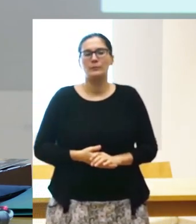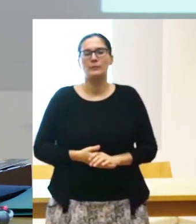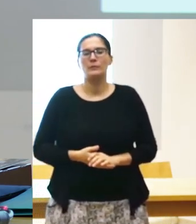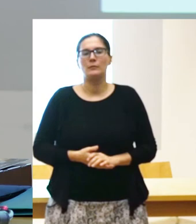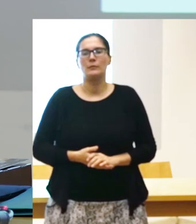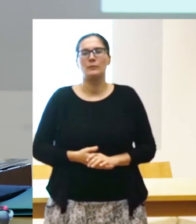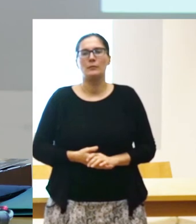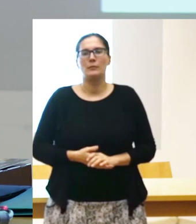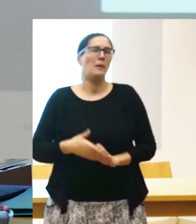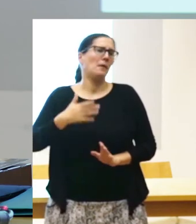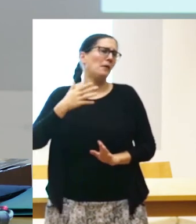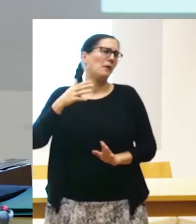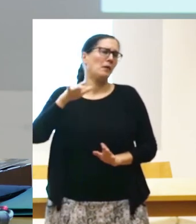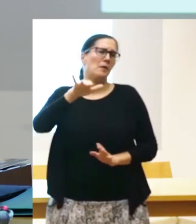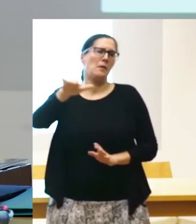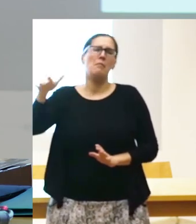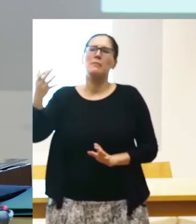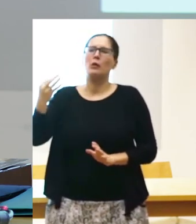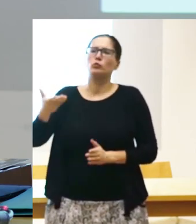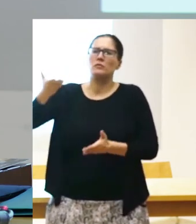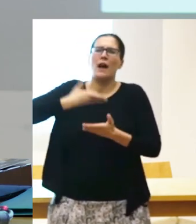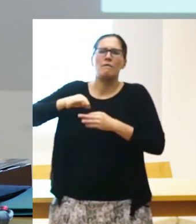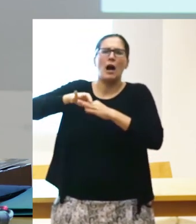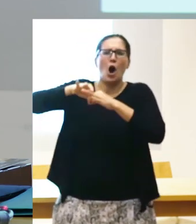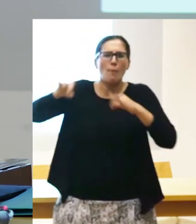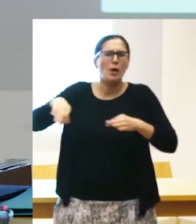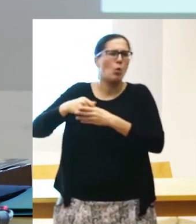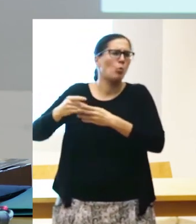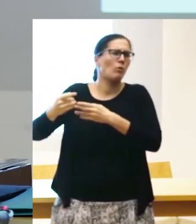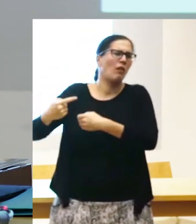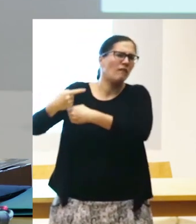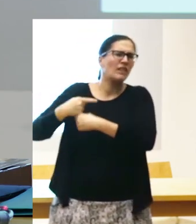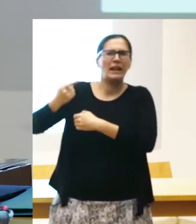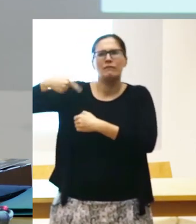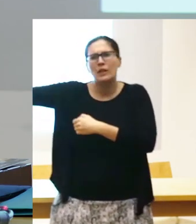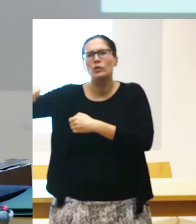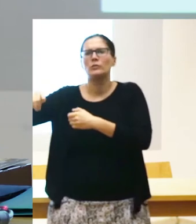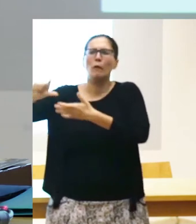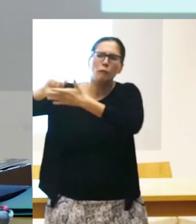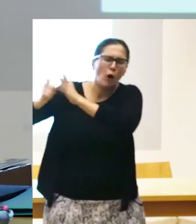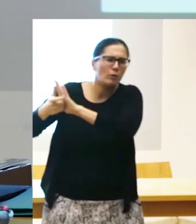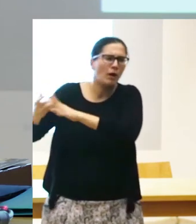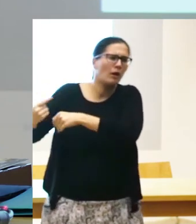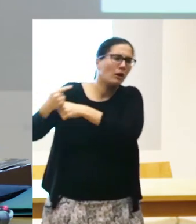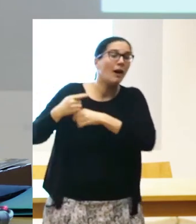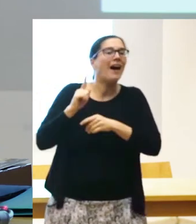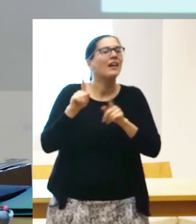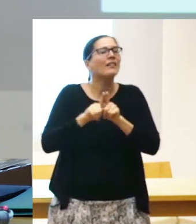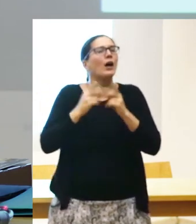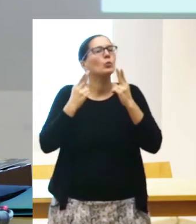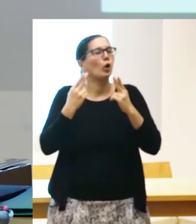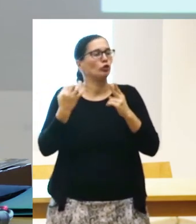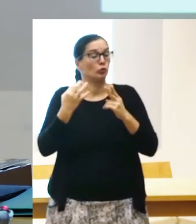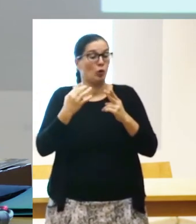externích, vnějších a formálních omezení, ale to, s čím se potýkáme primárně, je mentální nastavení i lidí, kteří tu